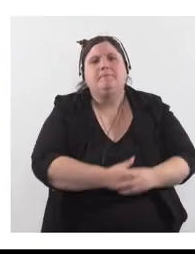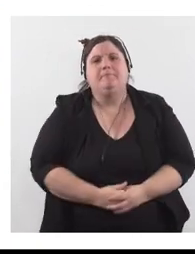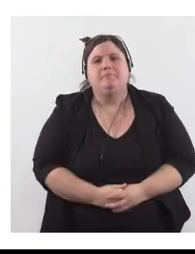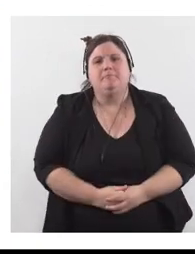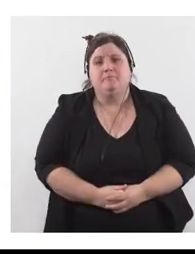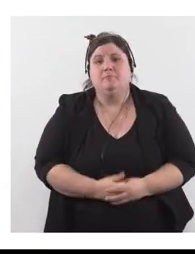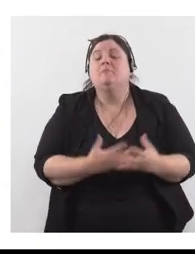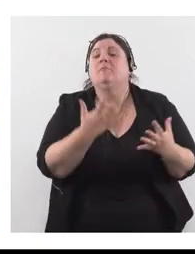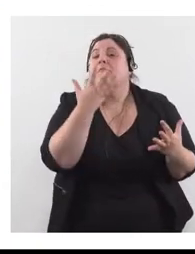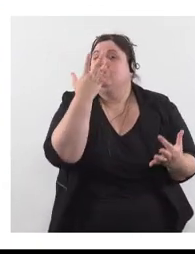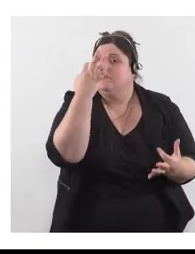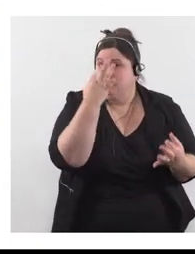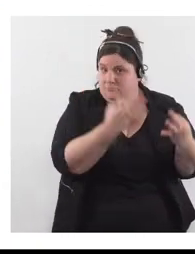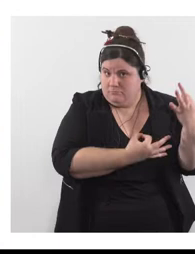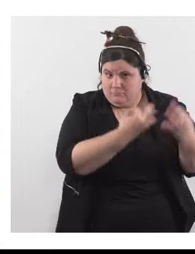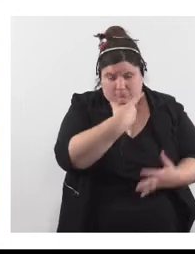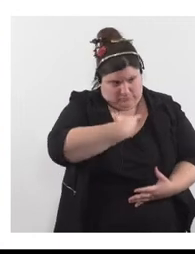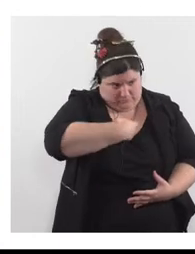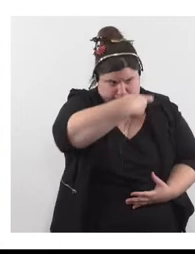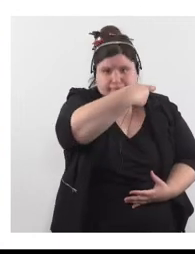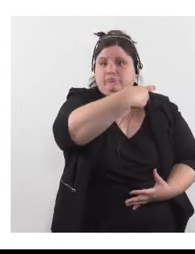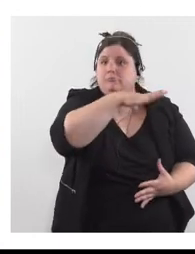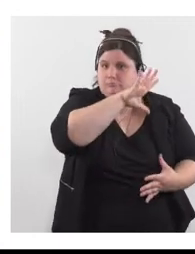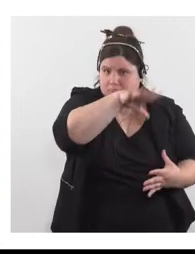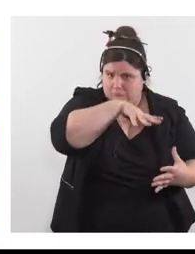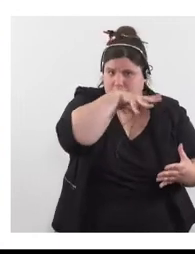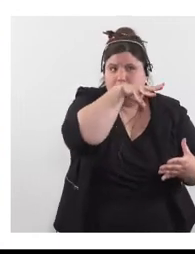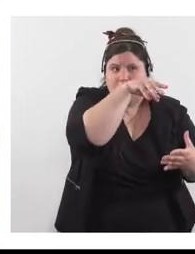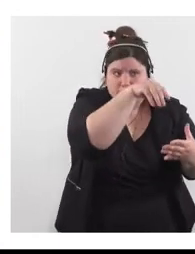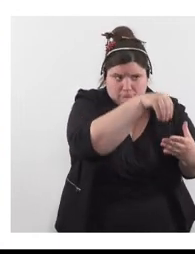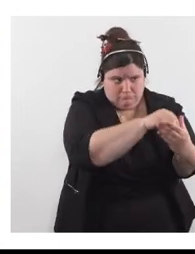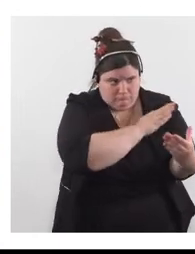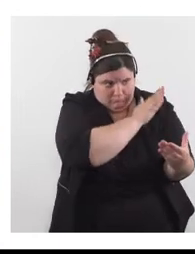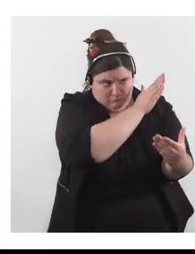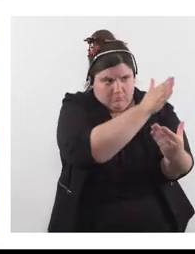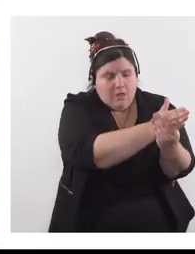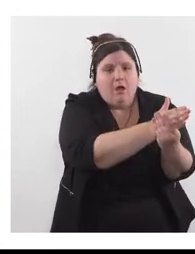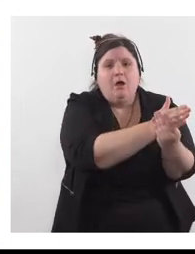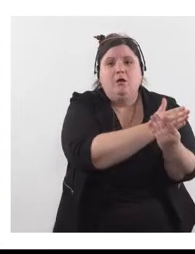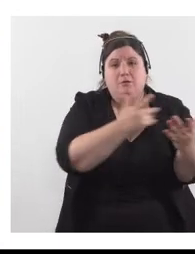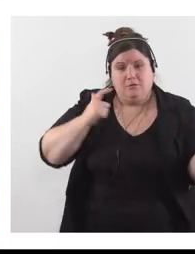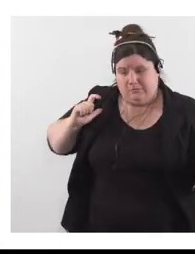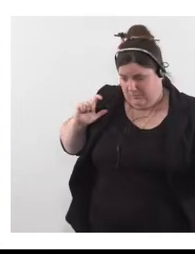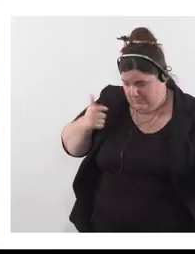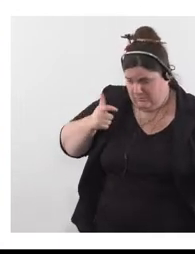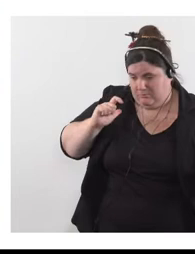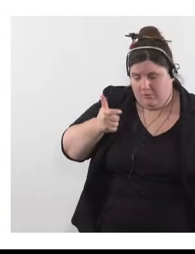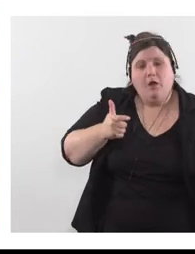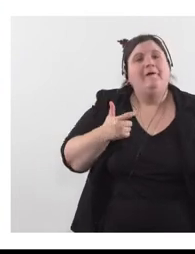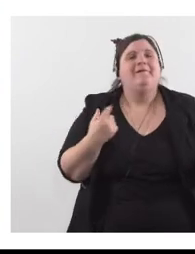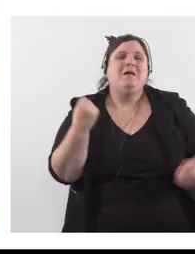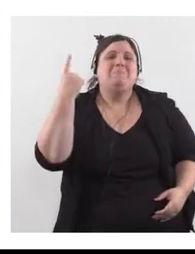donc à l'audition. Ce n'est pas un secret si je vous dis que tout ce chemin a été très long